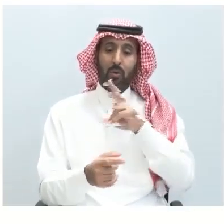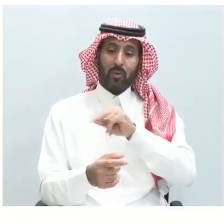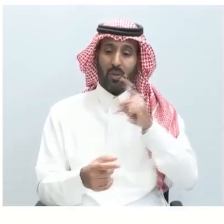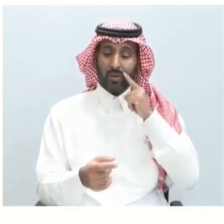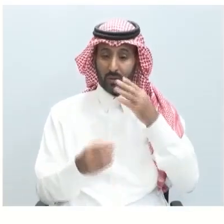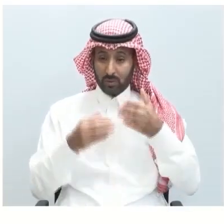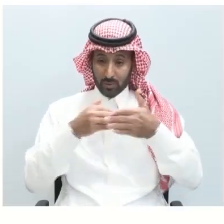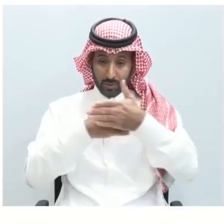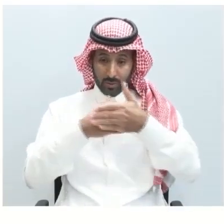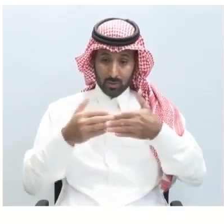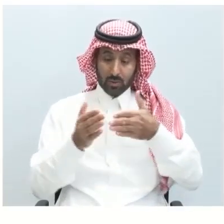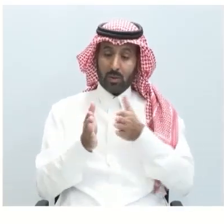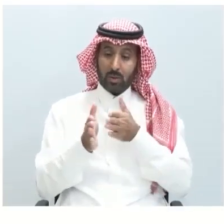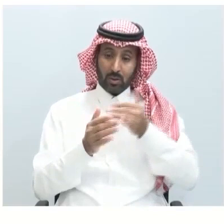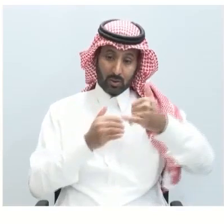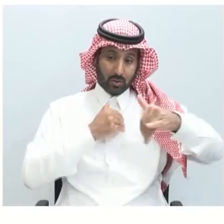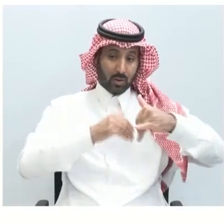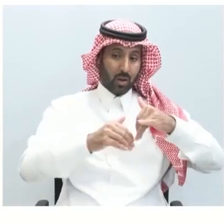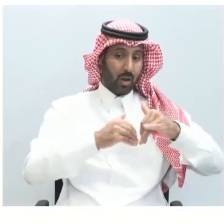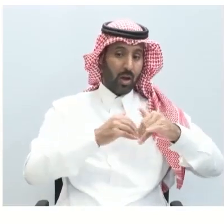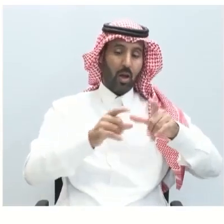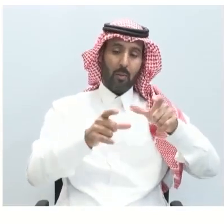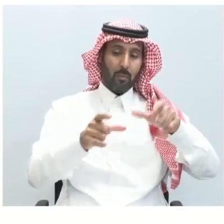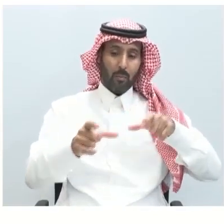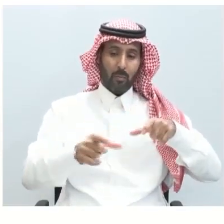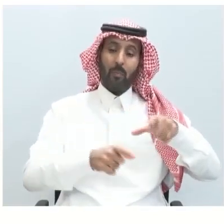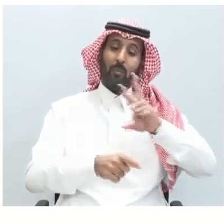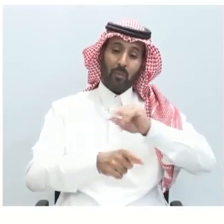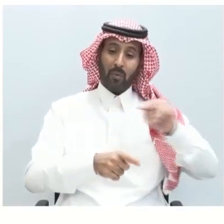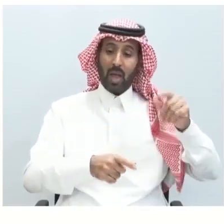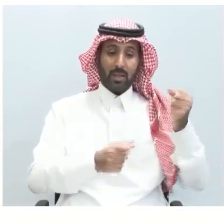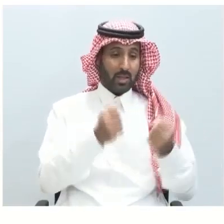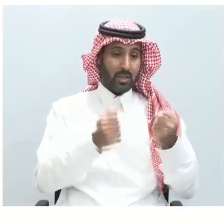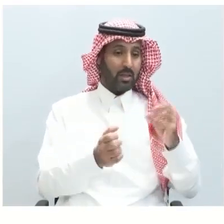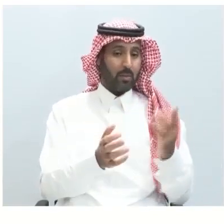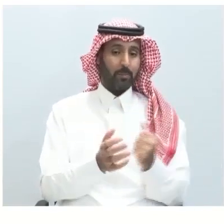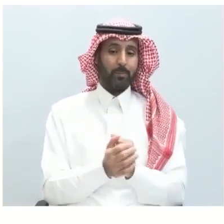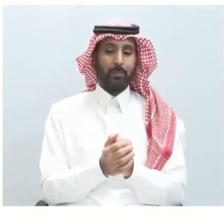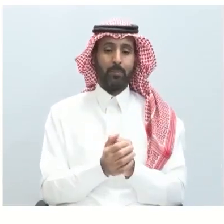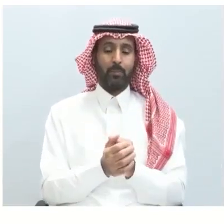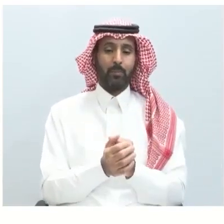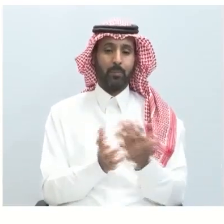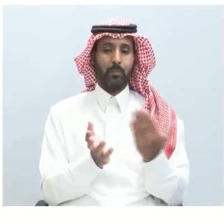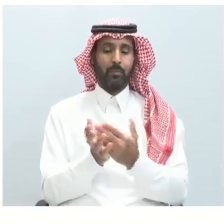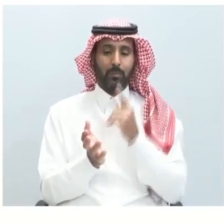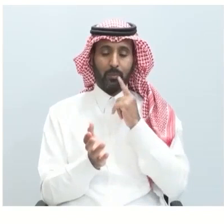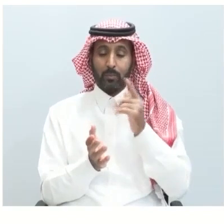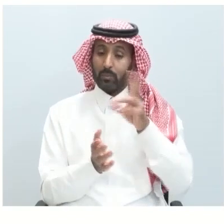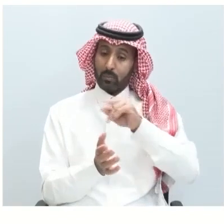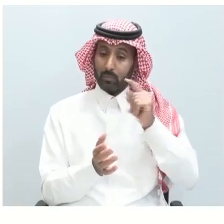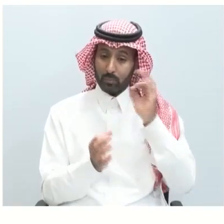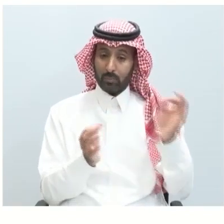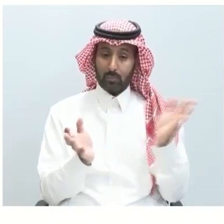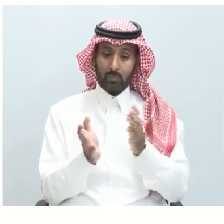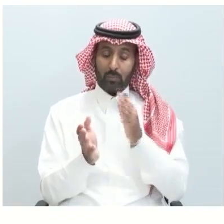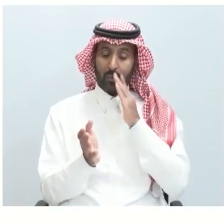الطريق لا علا لنا بكم يوجد في داخل الدول بداخلها اذا هنا تم الوصول